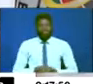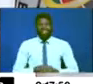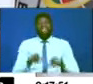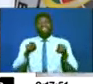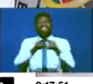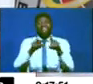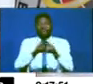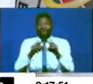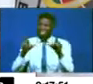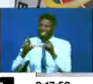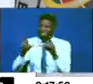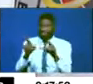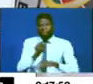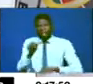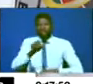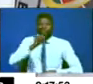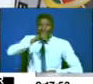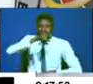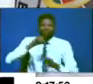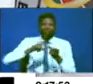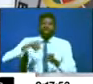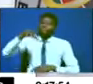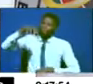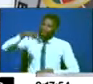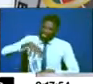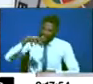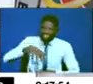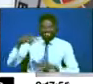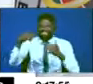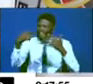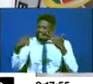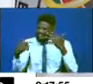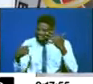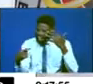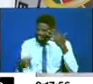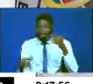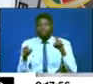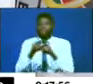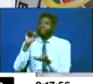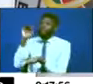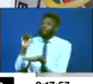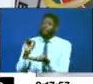leseni za kulipa tuktuk, za kulipa matatu, pia vile vile zimeweza kupunguzwa katika finance bill hii.